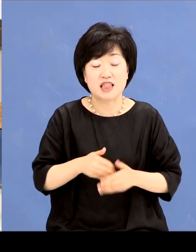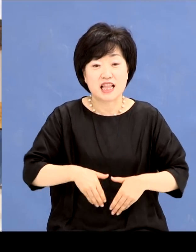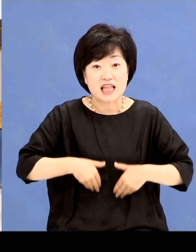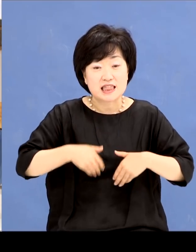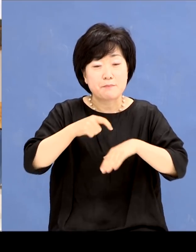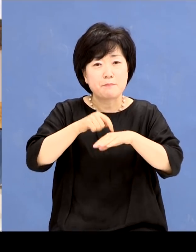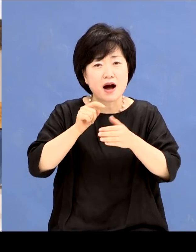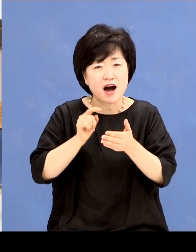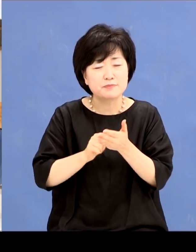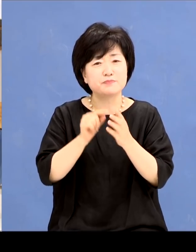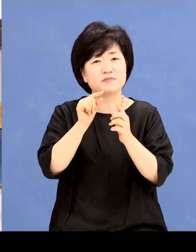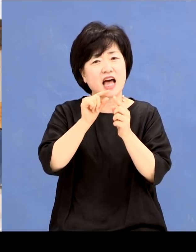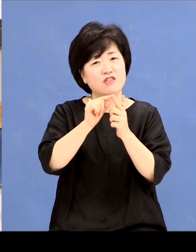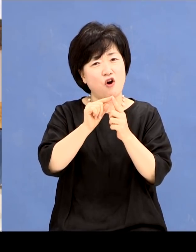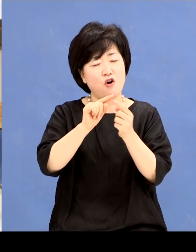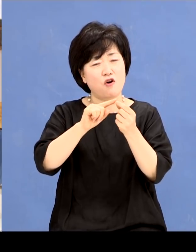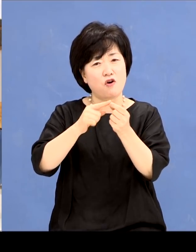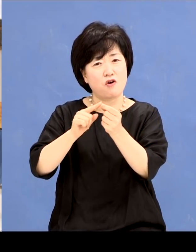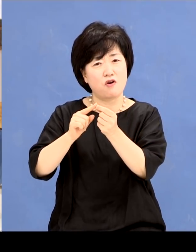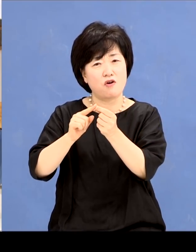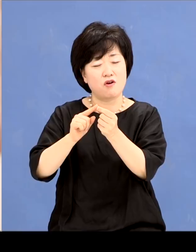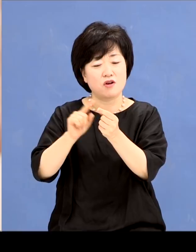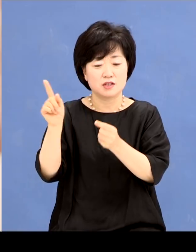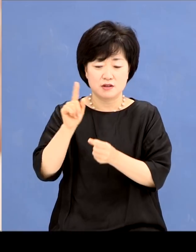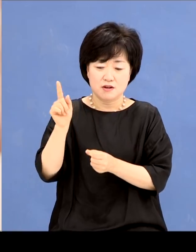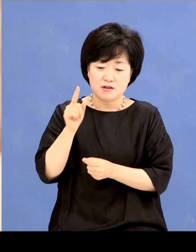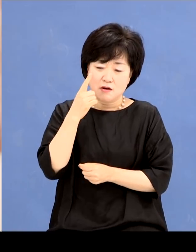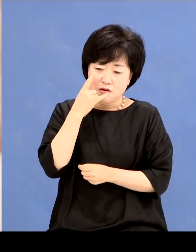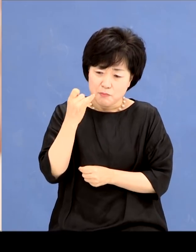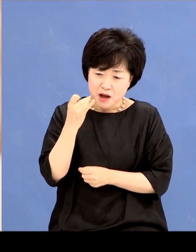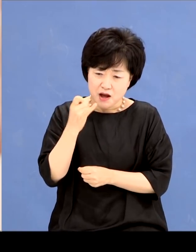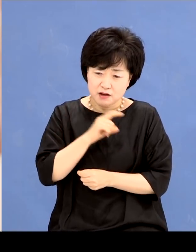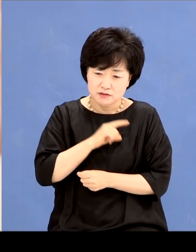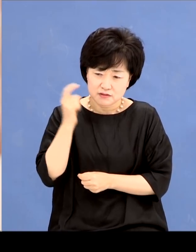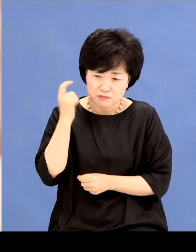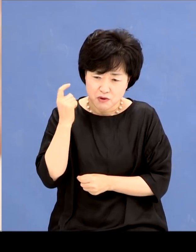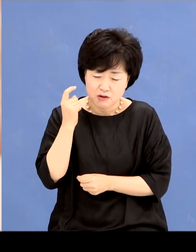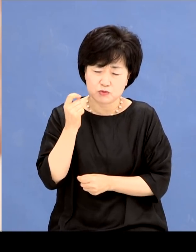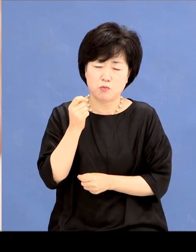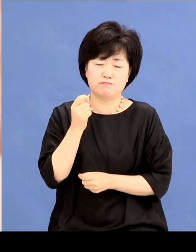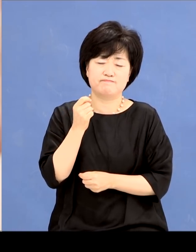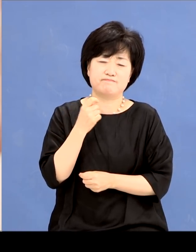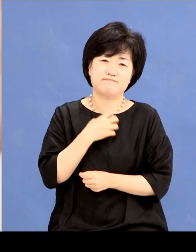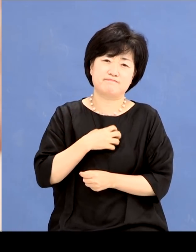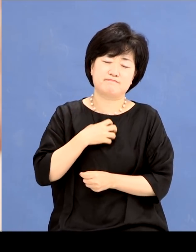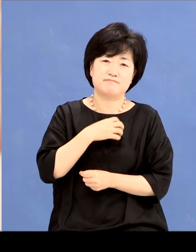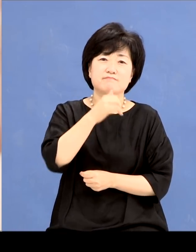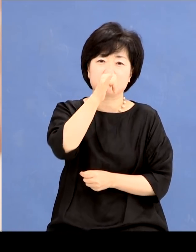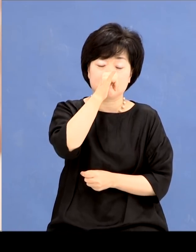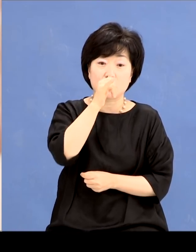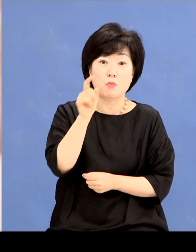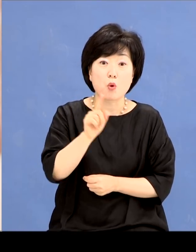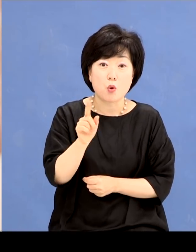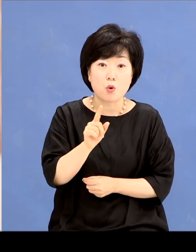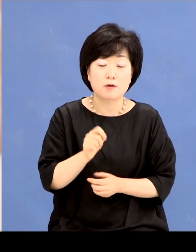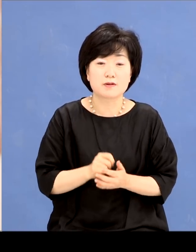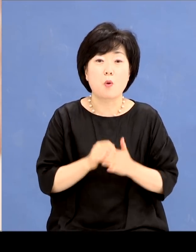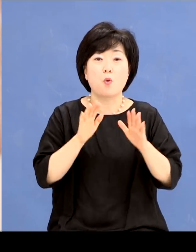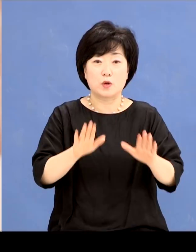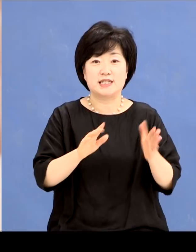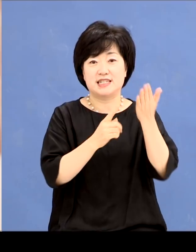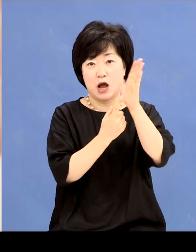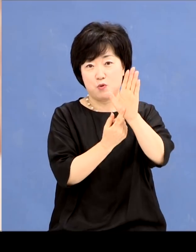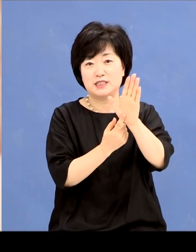이 따뜻함을 가져다주는 단어가 어떤 이에게는 굉장히 그 고통과 악몽일 수 있다고 하더라고요. 맞아요. 사실 오늘